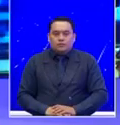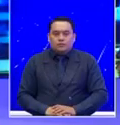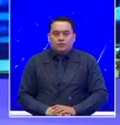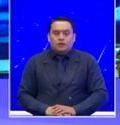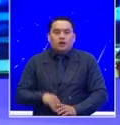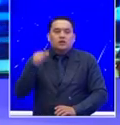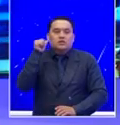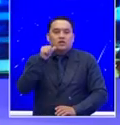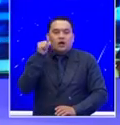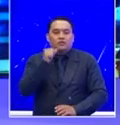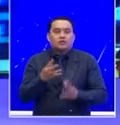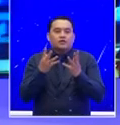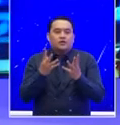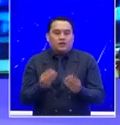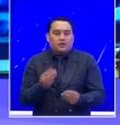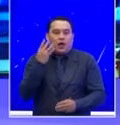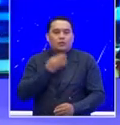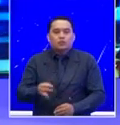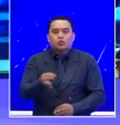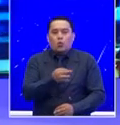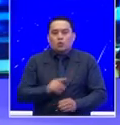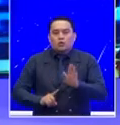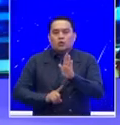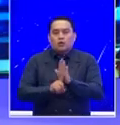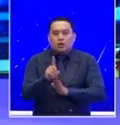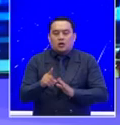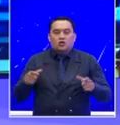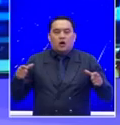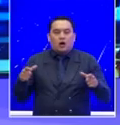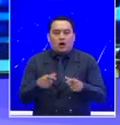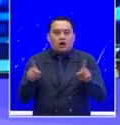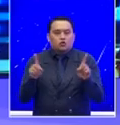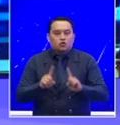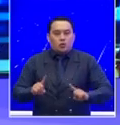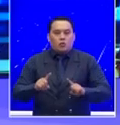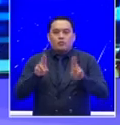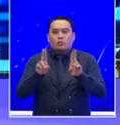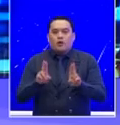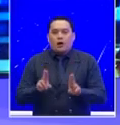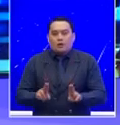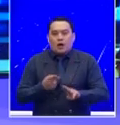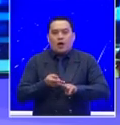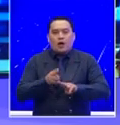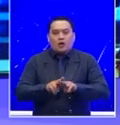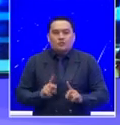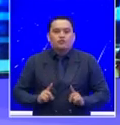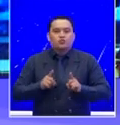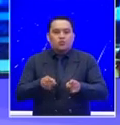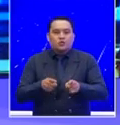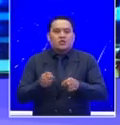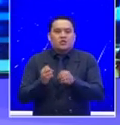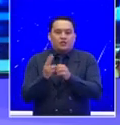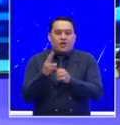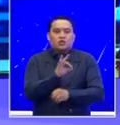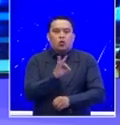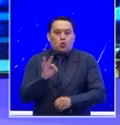С завтрашнего дня в Алматинской области начнет действовать режим карантина с особыми условиями. Данное положение вступит уже в 12